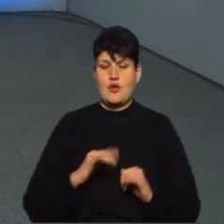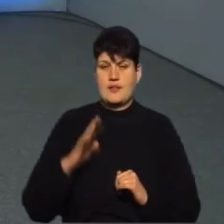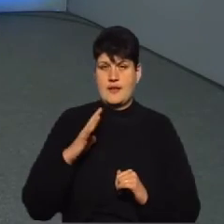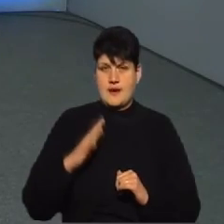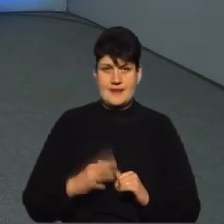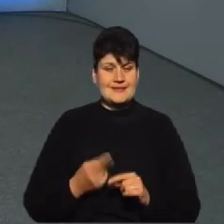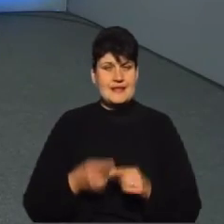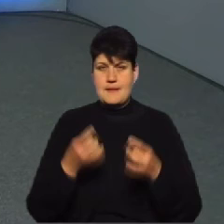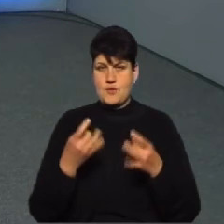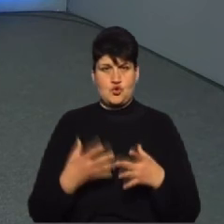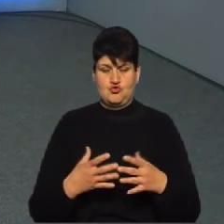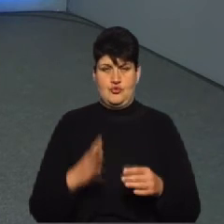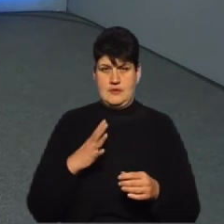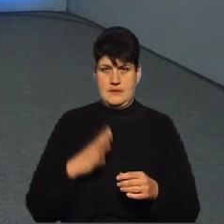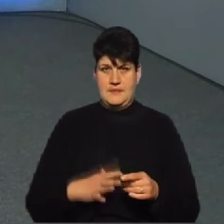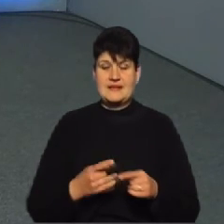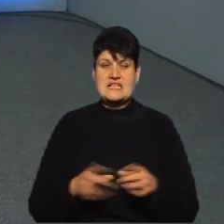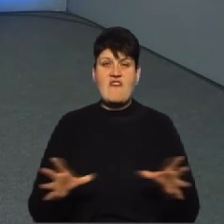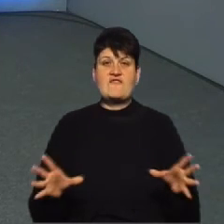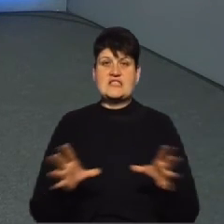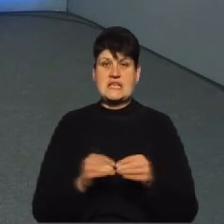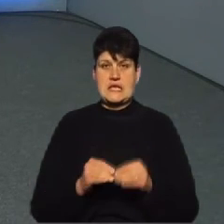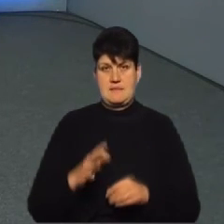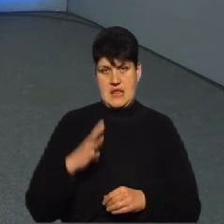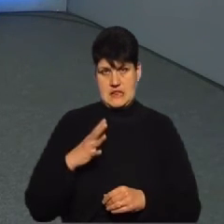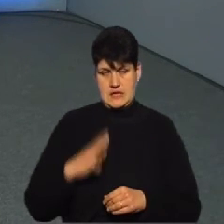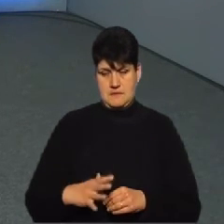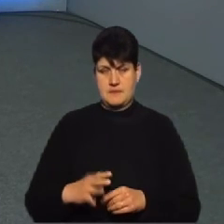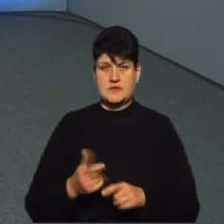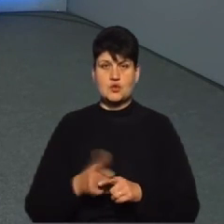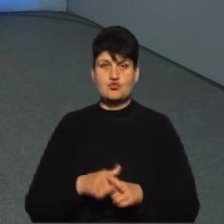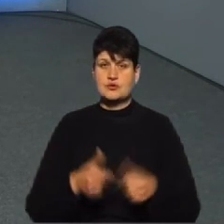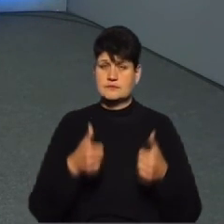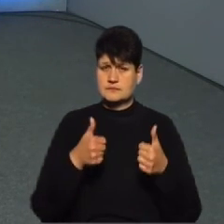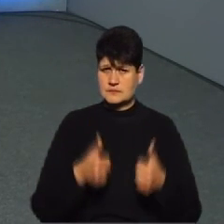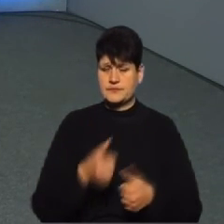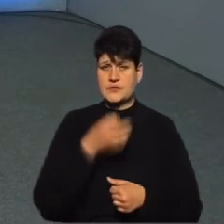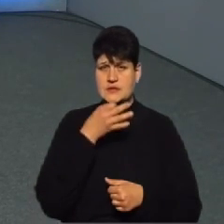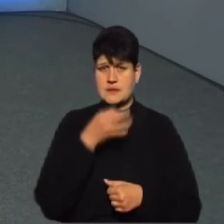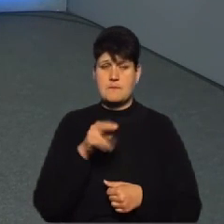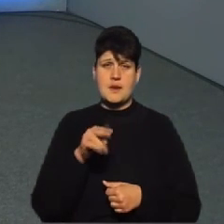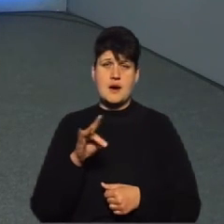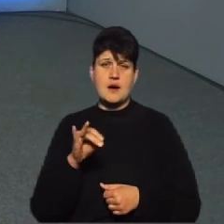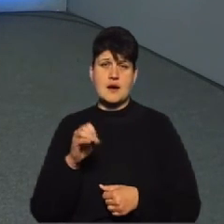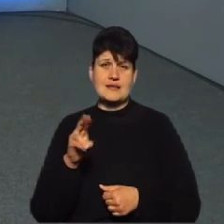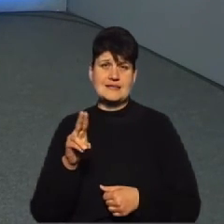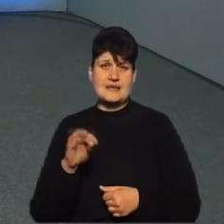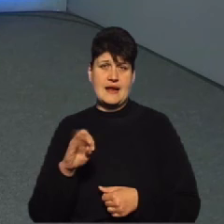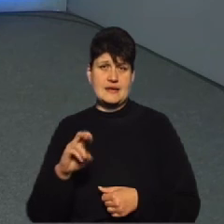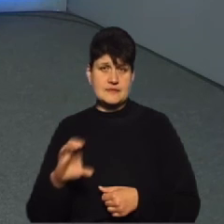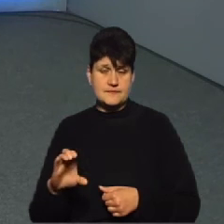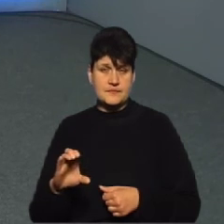взаємна терпимість. Так? І дуже гарно сказав Парацельс, тільки міра